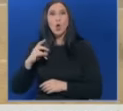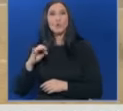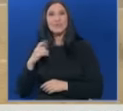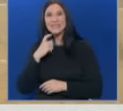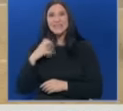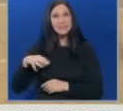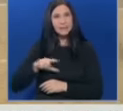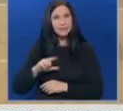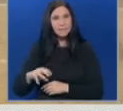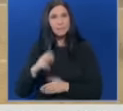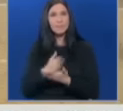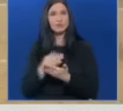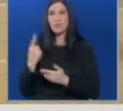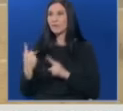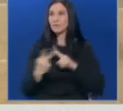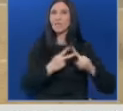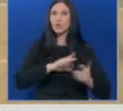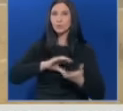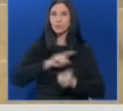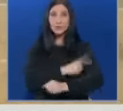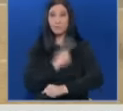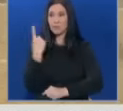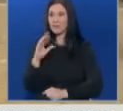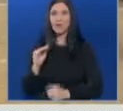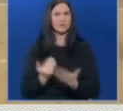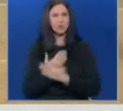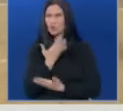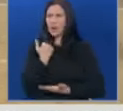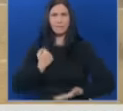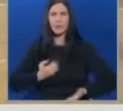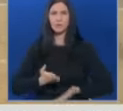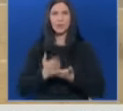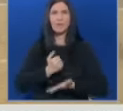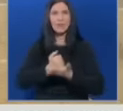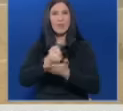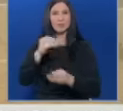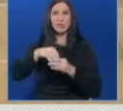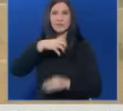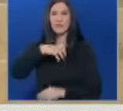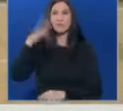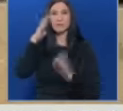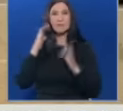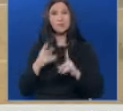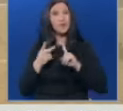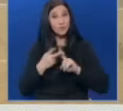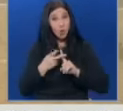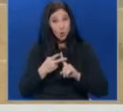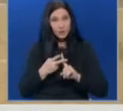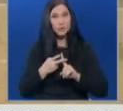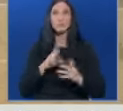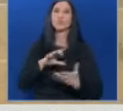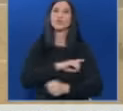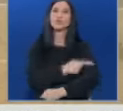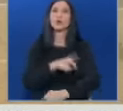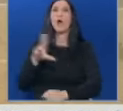заяви още от началото, че няма да подкрепи мандат и участие на ГЕРБ в правителство. Втората политическа сила заяви,